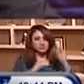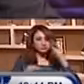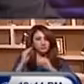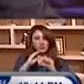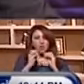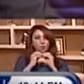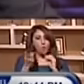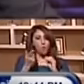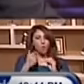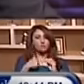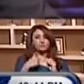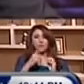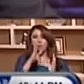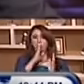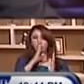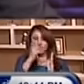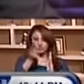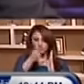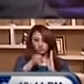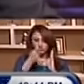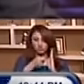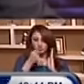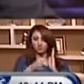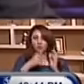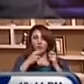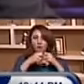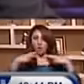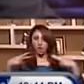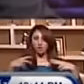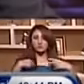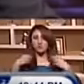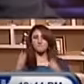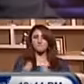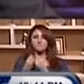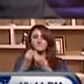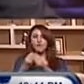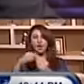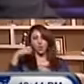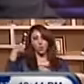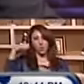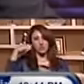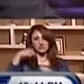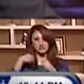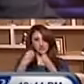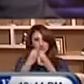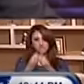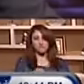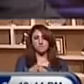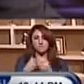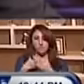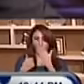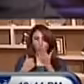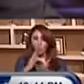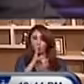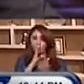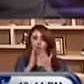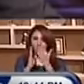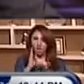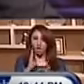وكده. فانا جهزت التقارير وكلمته امبارح قلت له ان انا هاجي مع حضرتك النهارده الصبح واقدم حضرتك. قال لي اتفضل يا